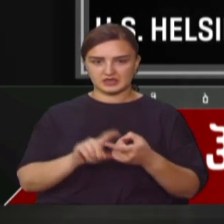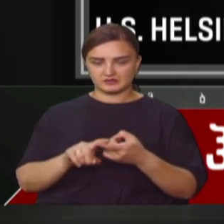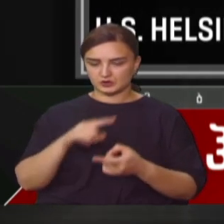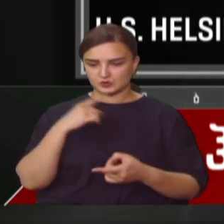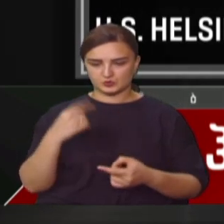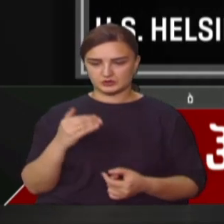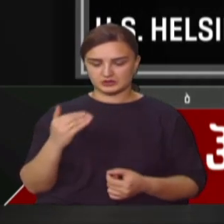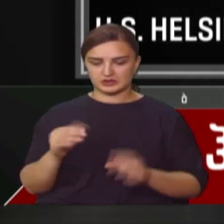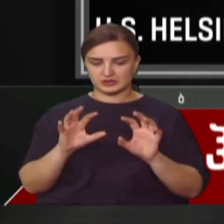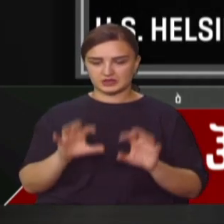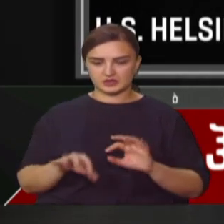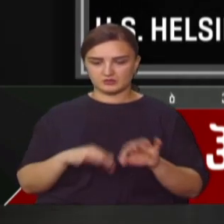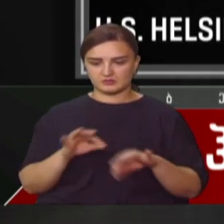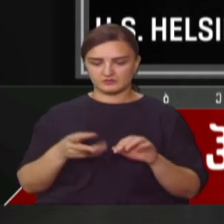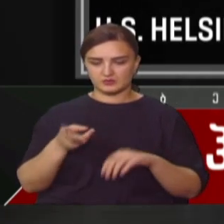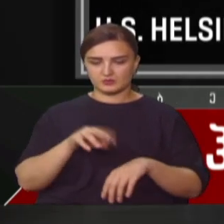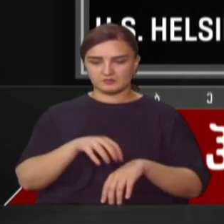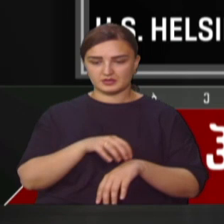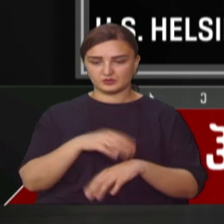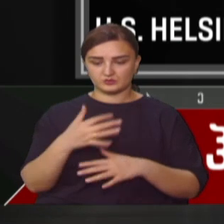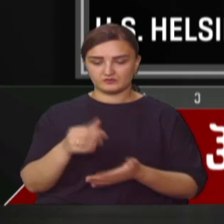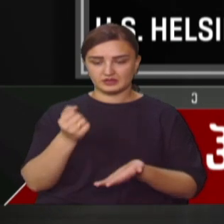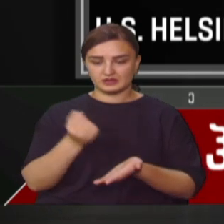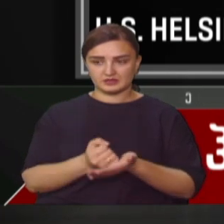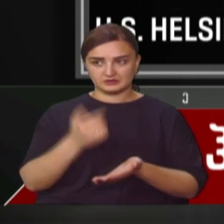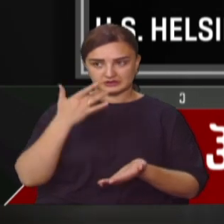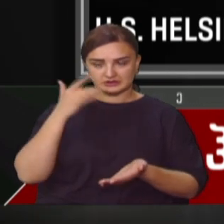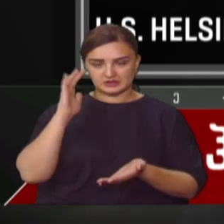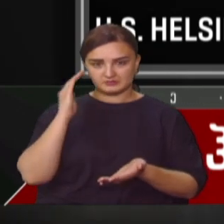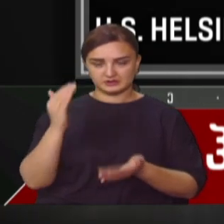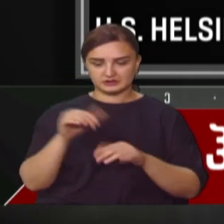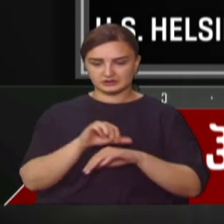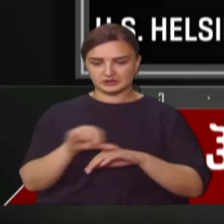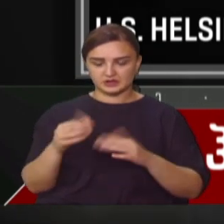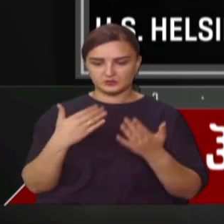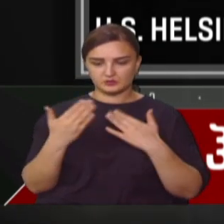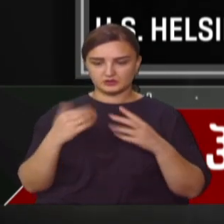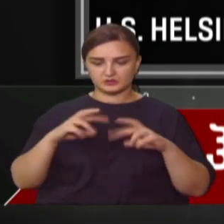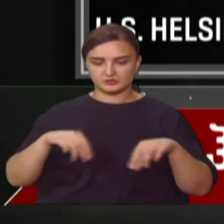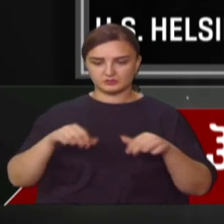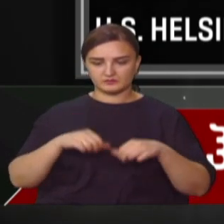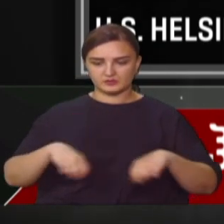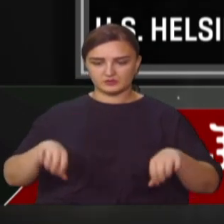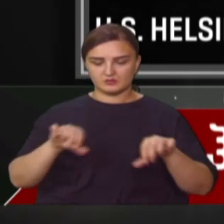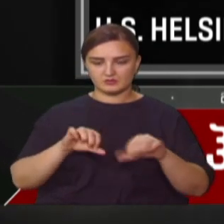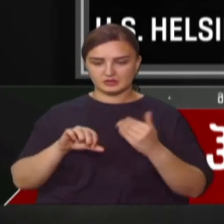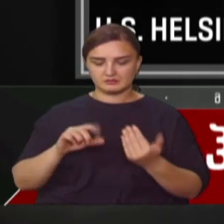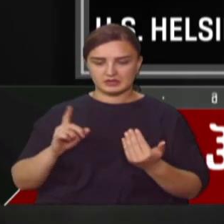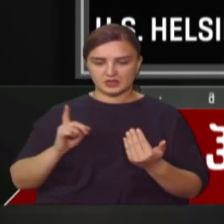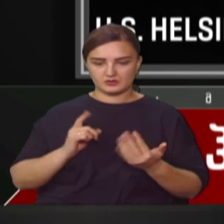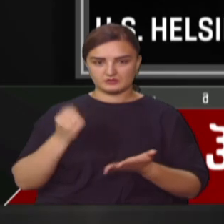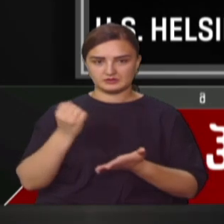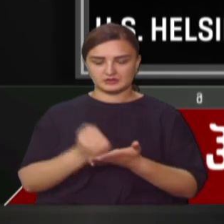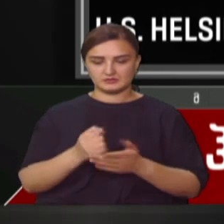რუსეთის. კანონპროექტი ორპარტიულად დამტკიცდა ამერიკის წარმომადგენელთა პალატის საგარეო ურთიერთობების კომიტეტში და ახლა წარმომადგენელთა პალატაში ელის